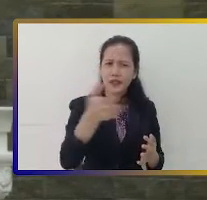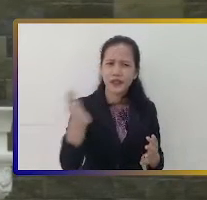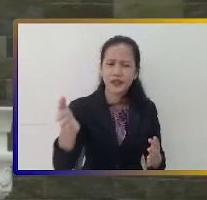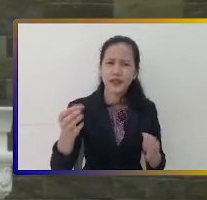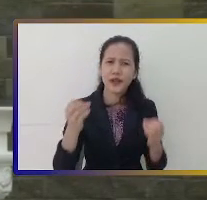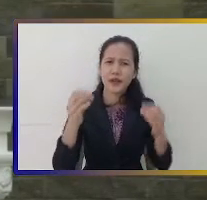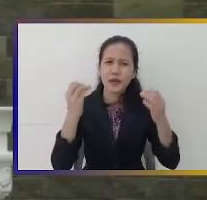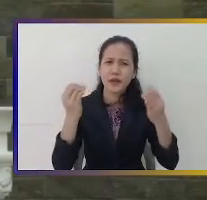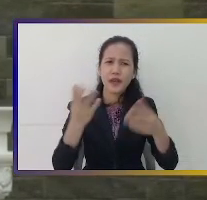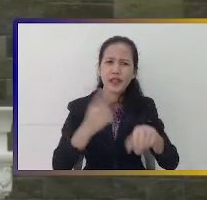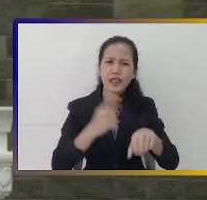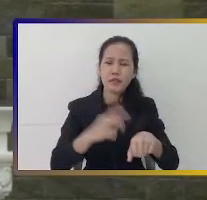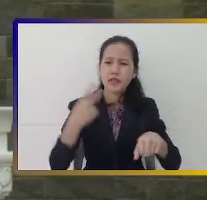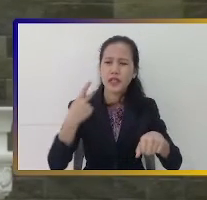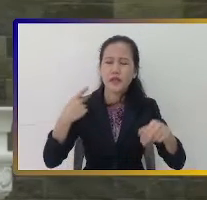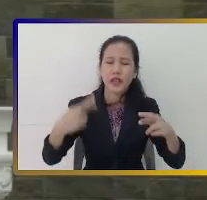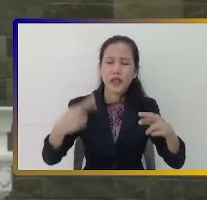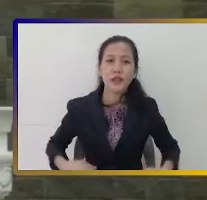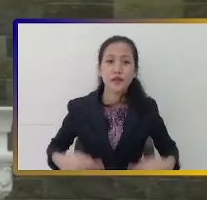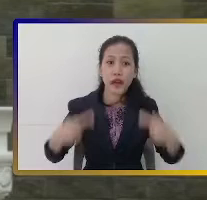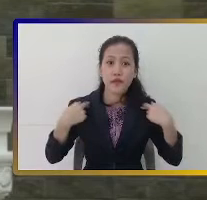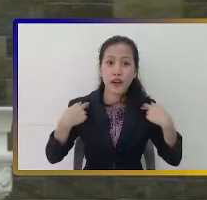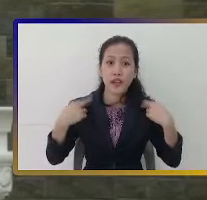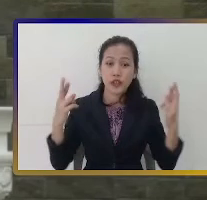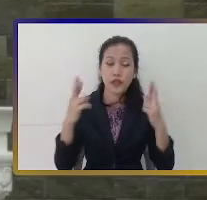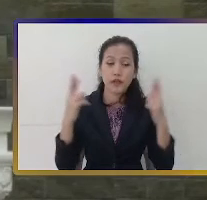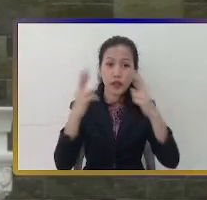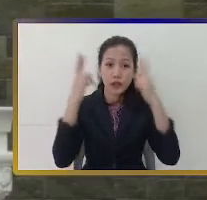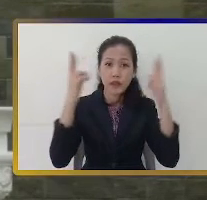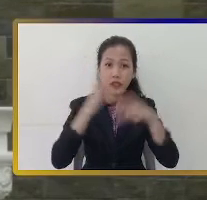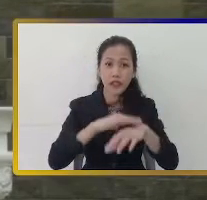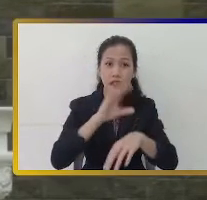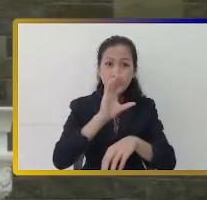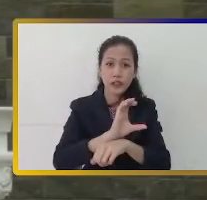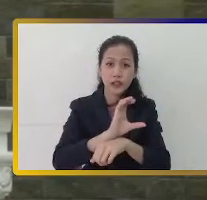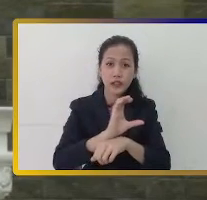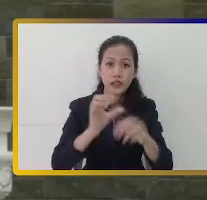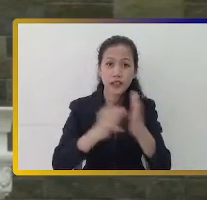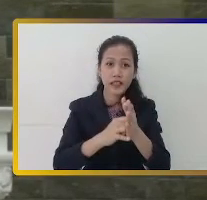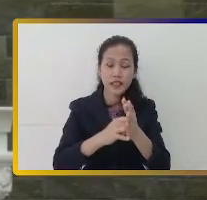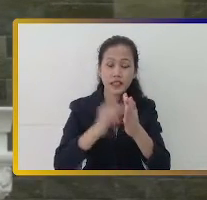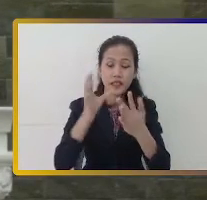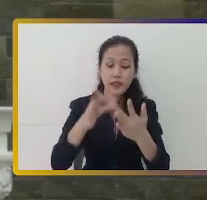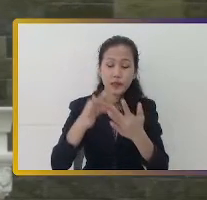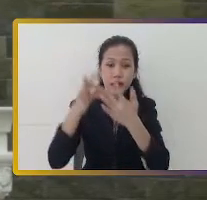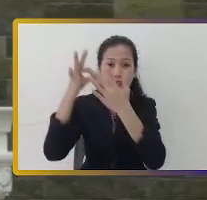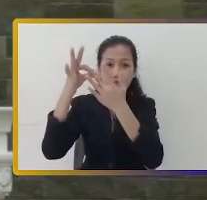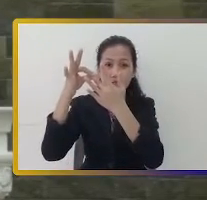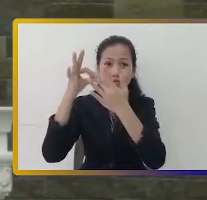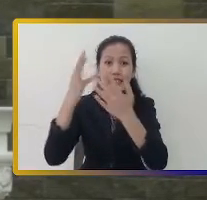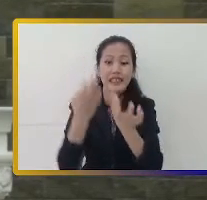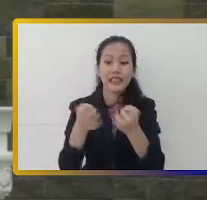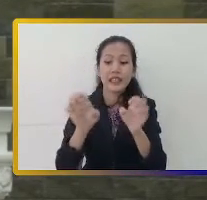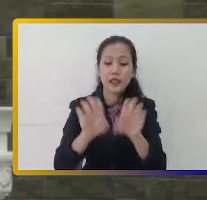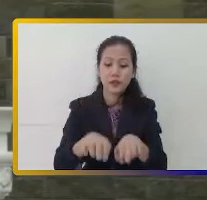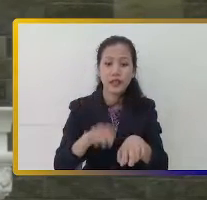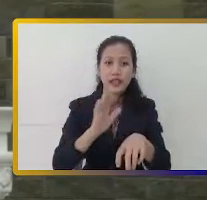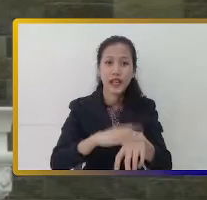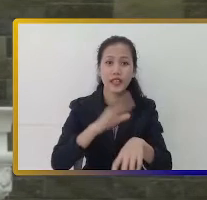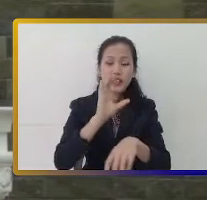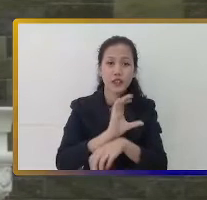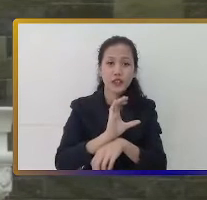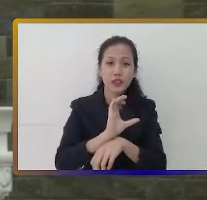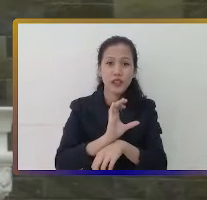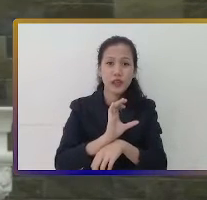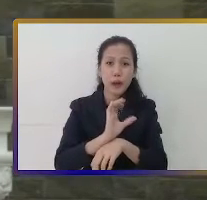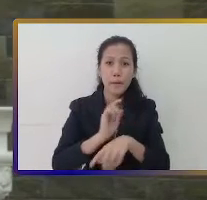meron po tayong revival sa church po natin. And every year, alam nyo po, that is a special occasion sa church. But ang